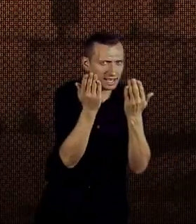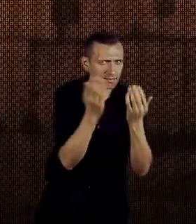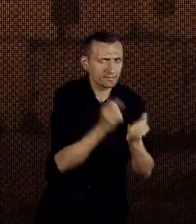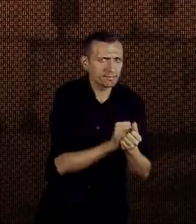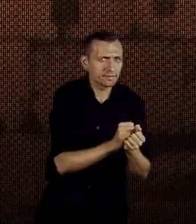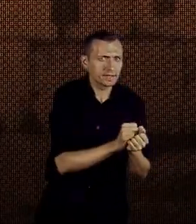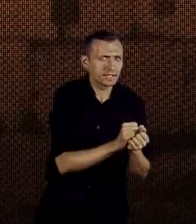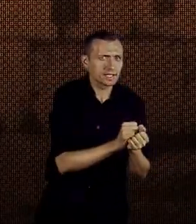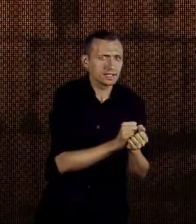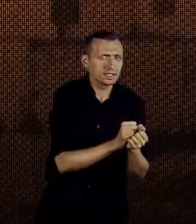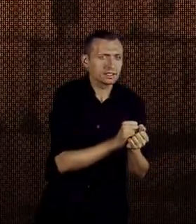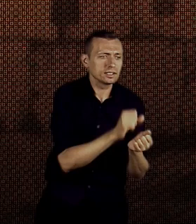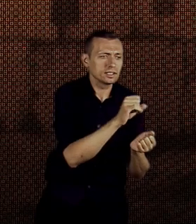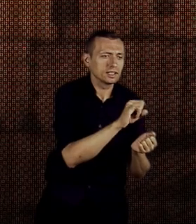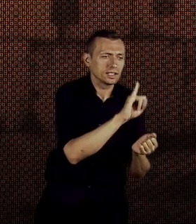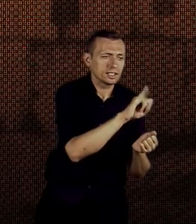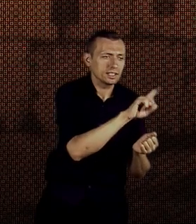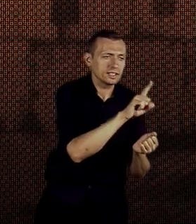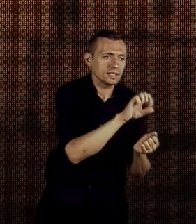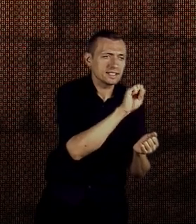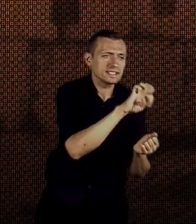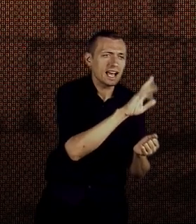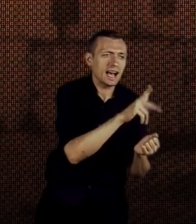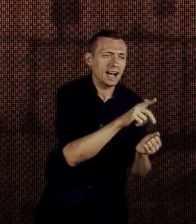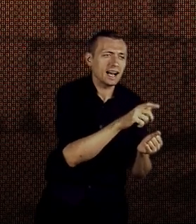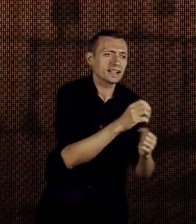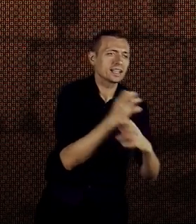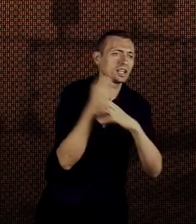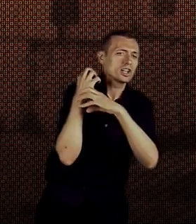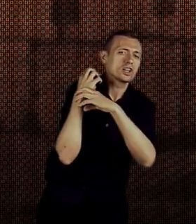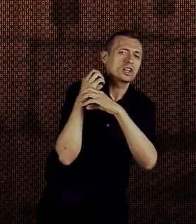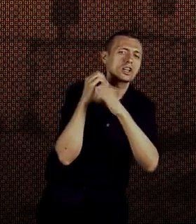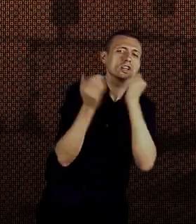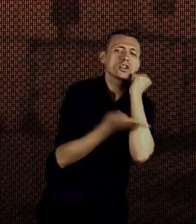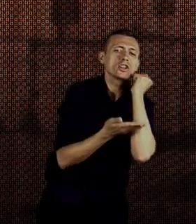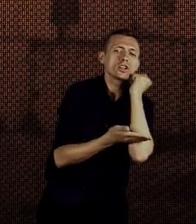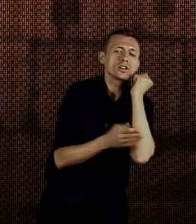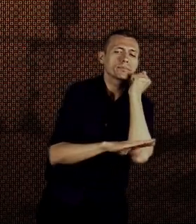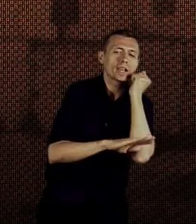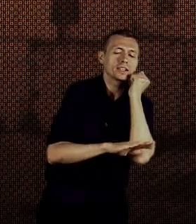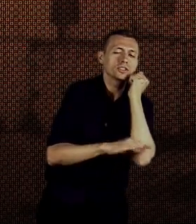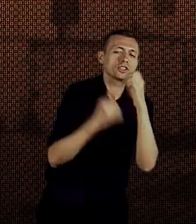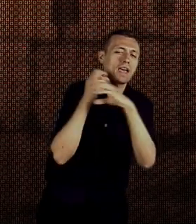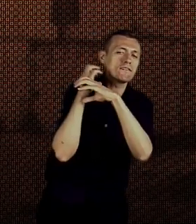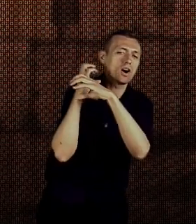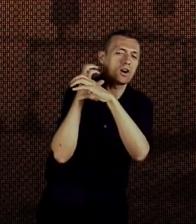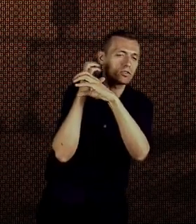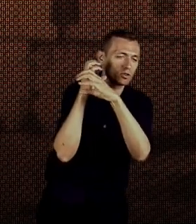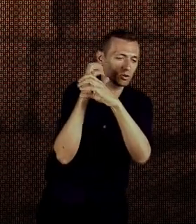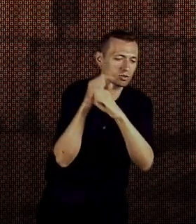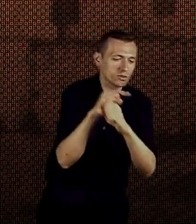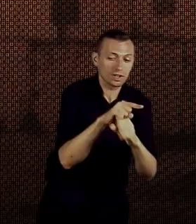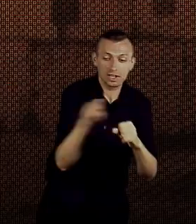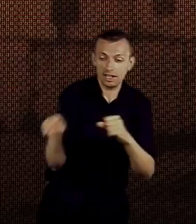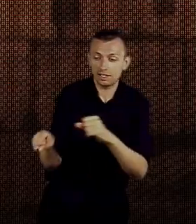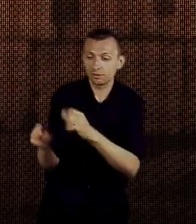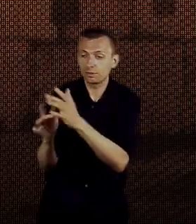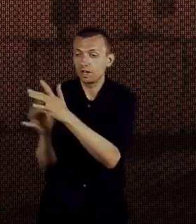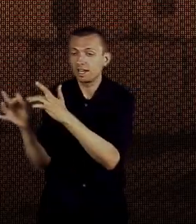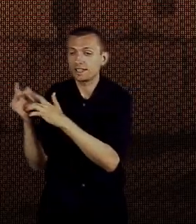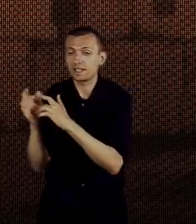niósł krzyż. Izaak był nieświadomy sytuacji. Jezus wiedział doskonale, co go